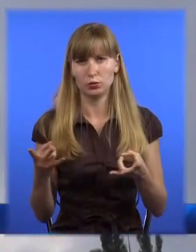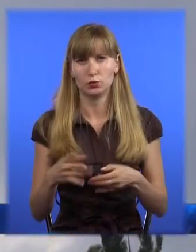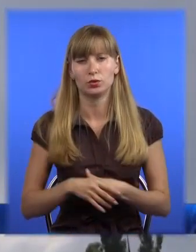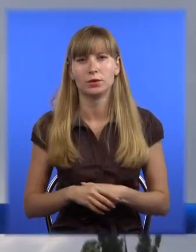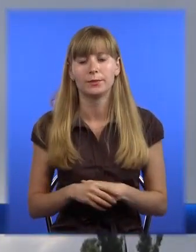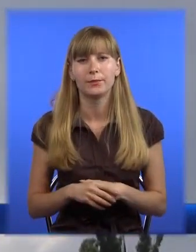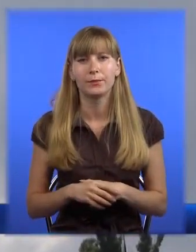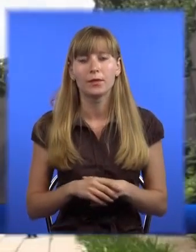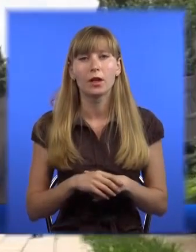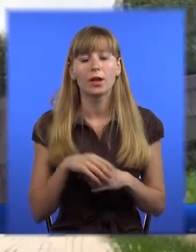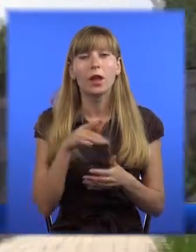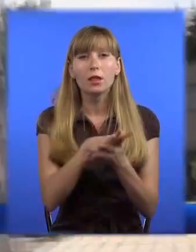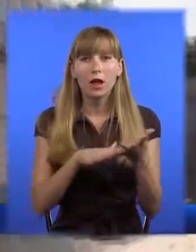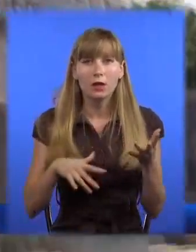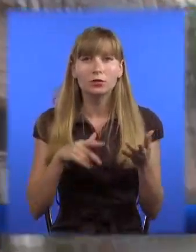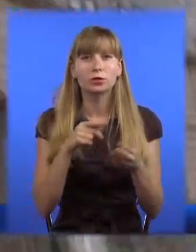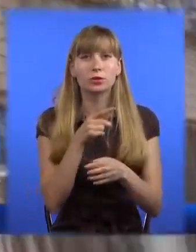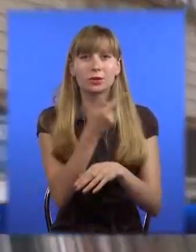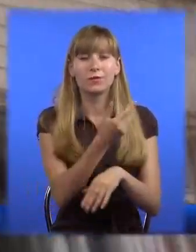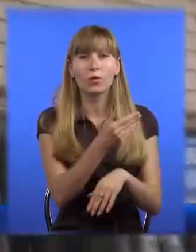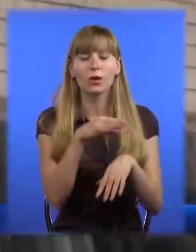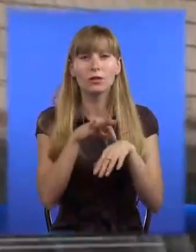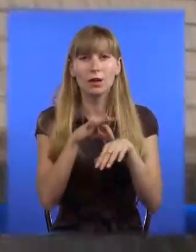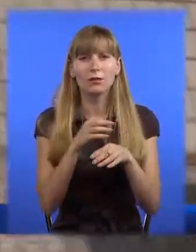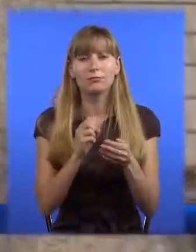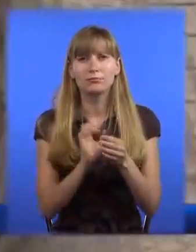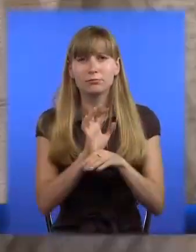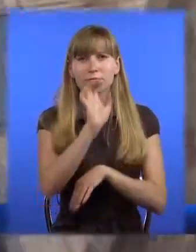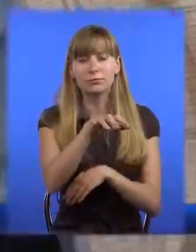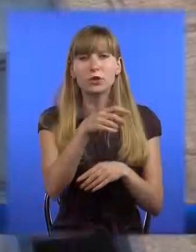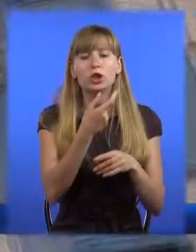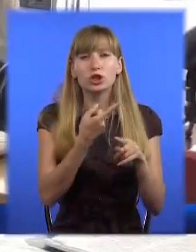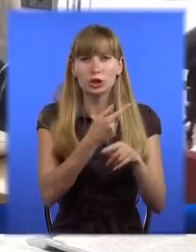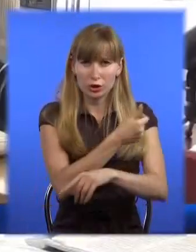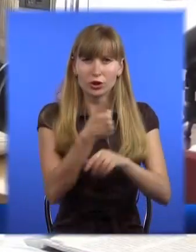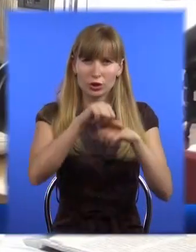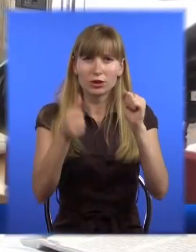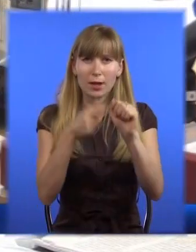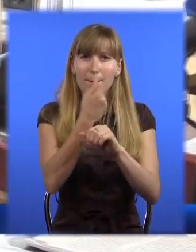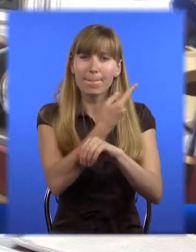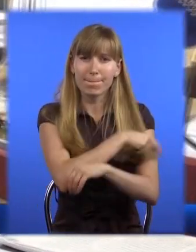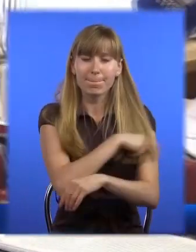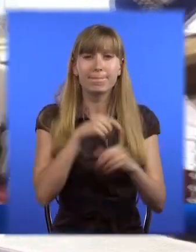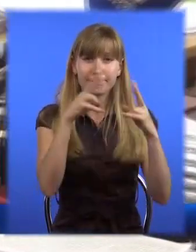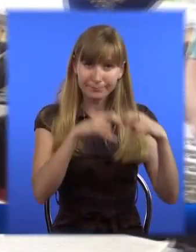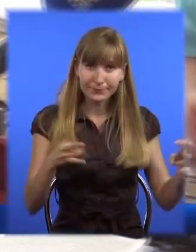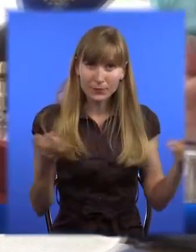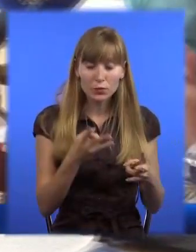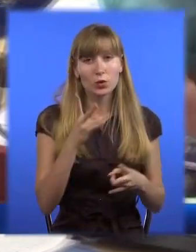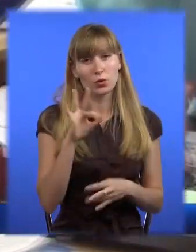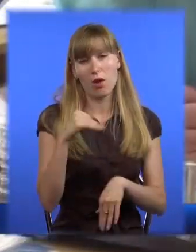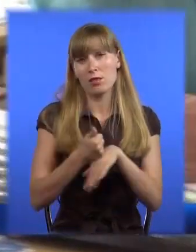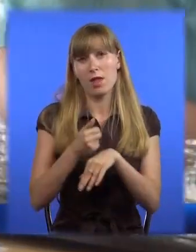За протоколом, розтин тіла Володимира повинні були проводити в 16-й міськлікарні. Проте керівник медзакладу звернувся